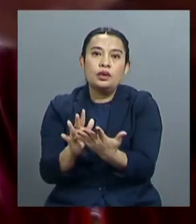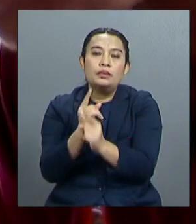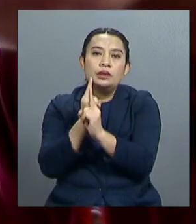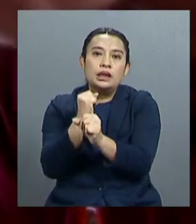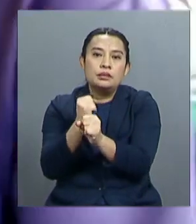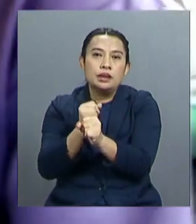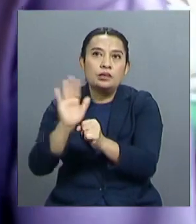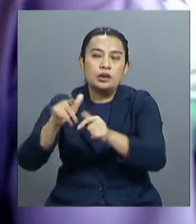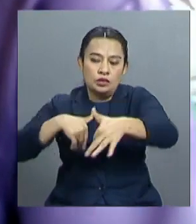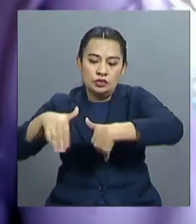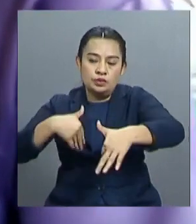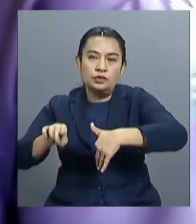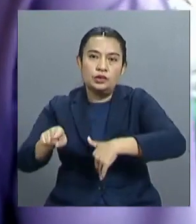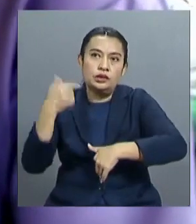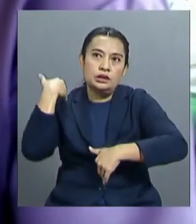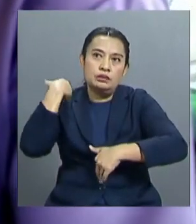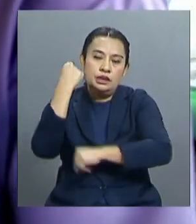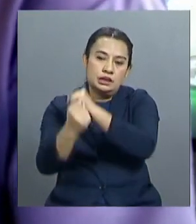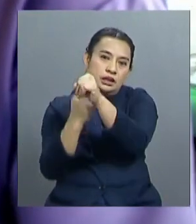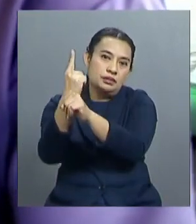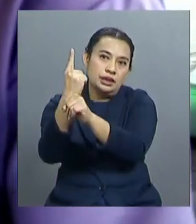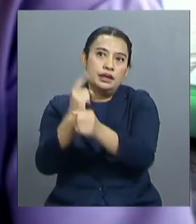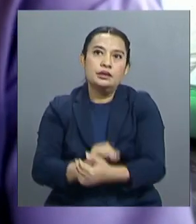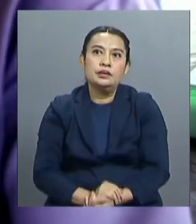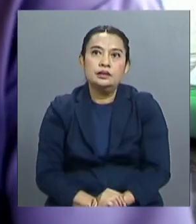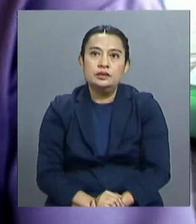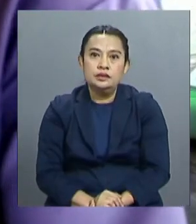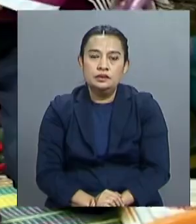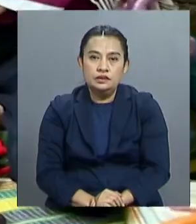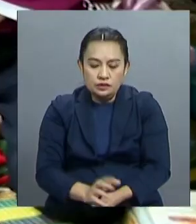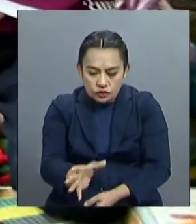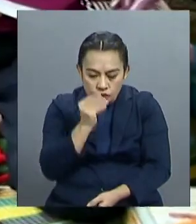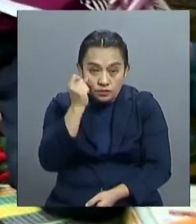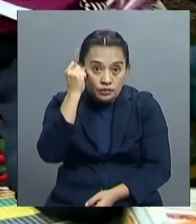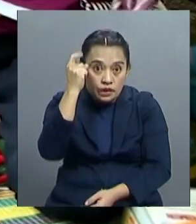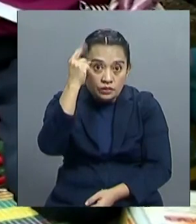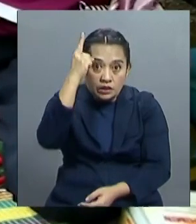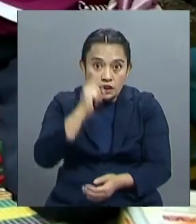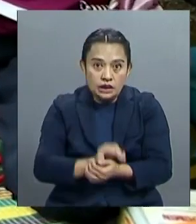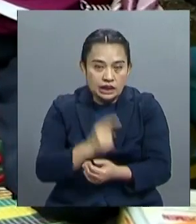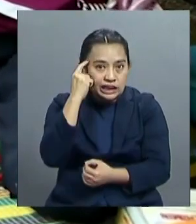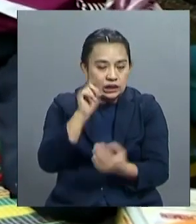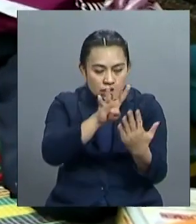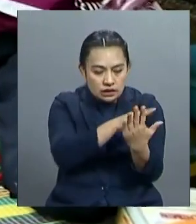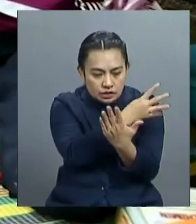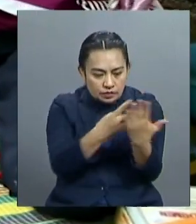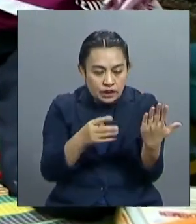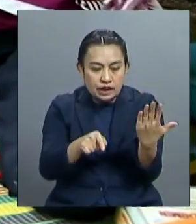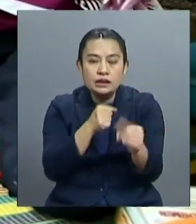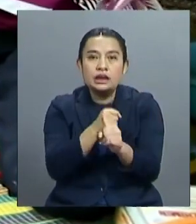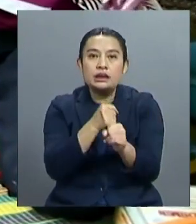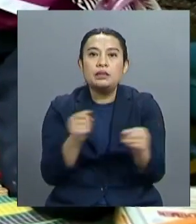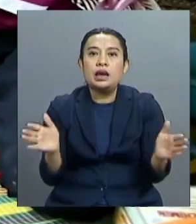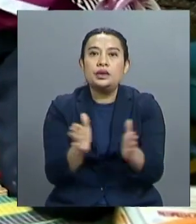นที่เกิดขึ้นใน1ปีทำให้เข้าใจและสามารถวางแผนการทำงานกับชุมช